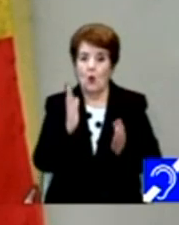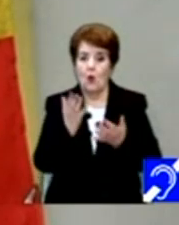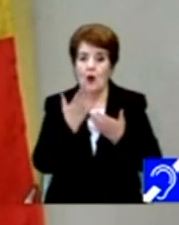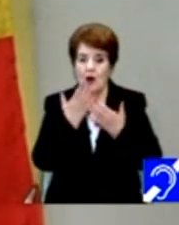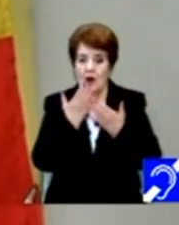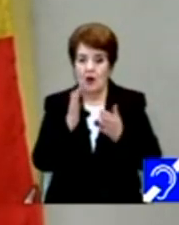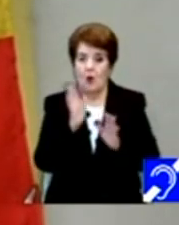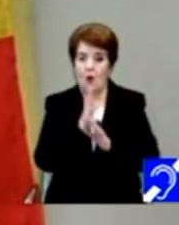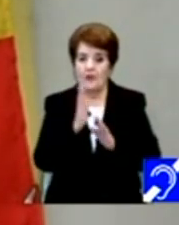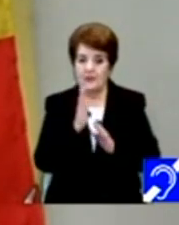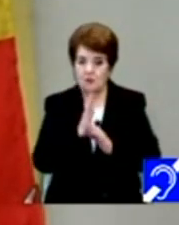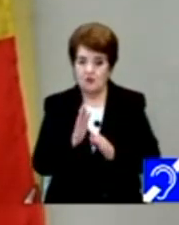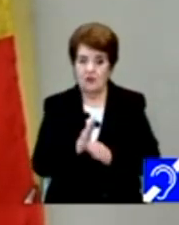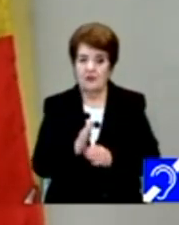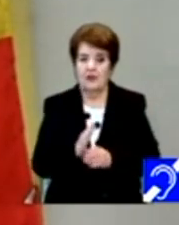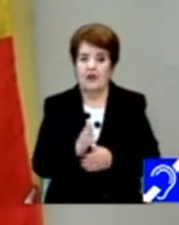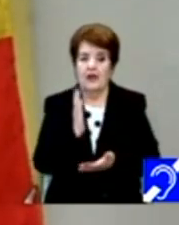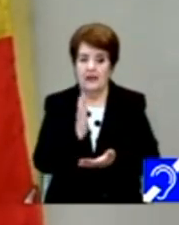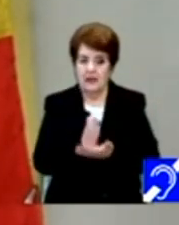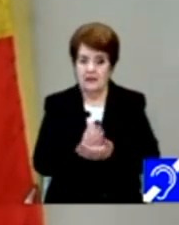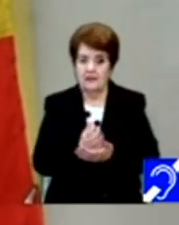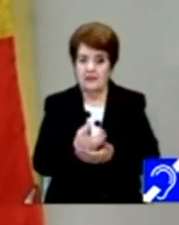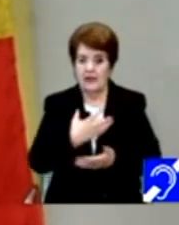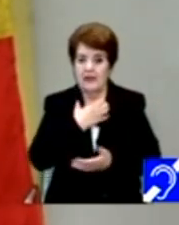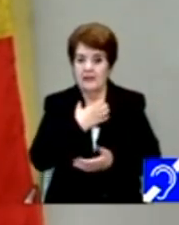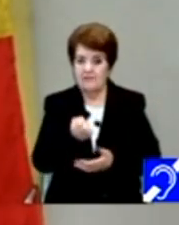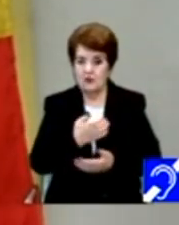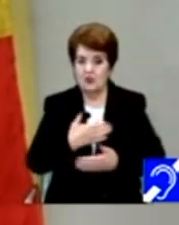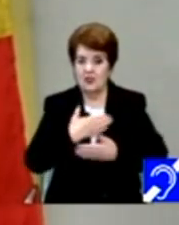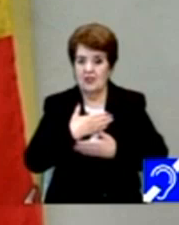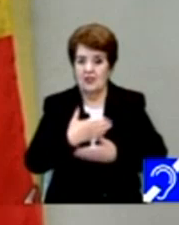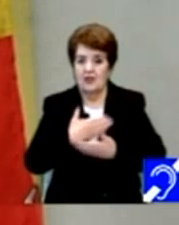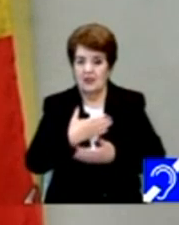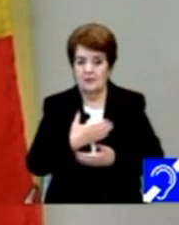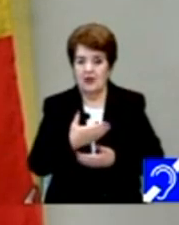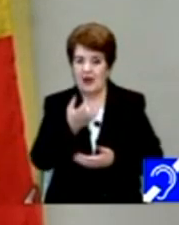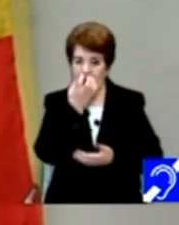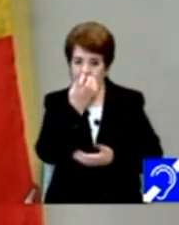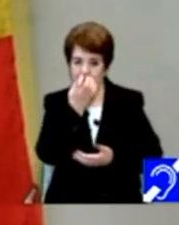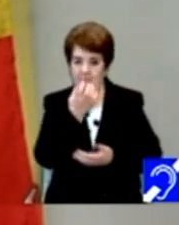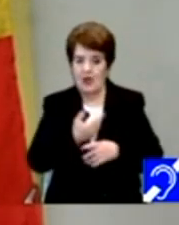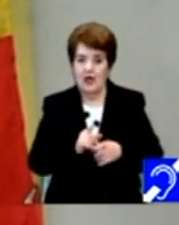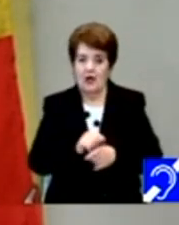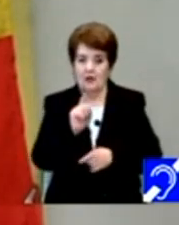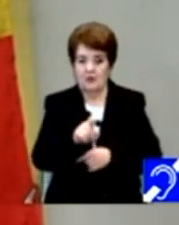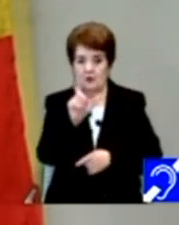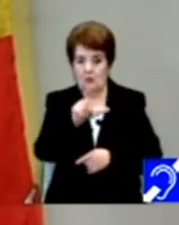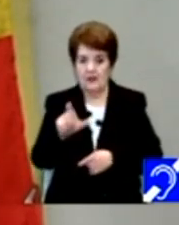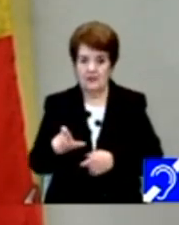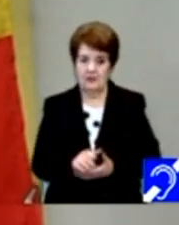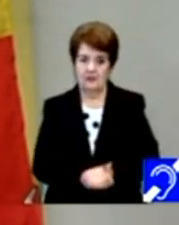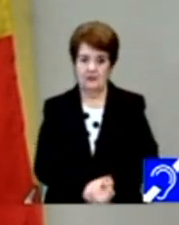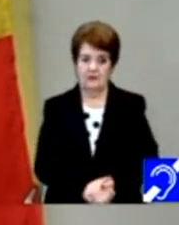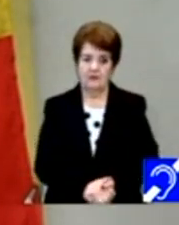și este foarte dificil recuperarea și însănătoșirea acestor pacienți.